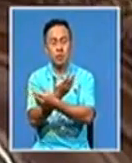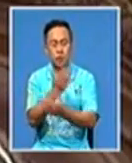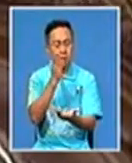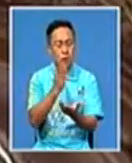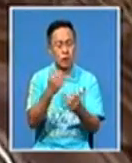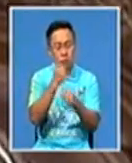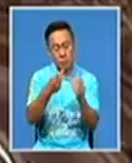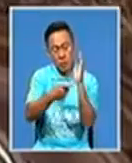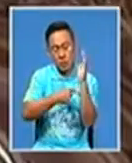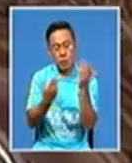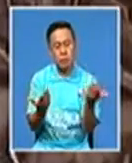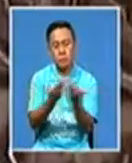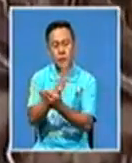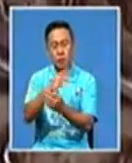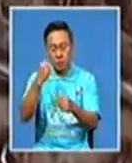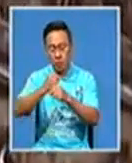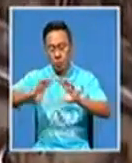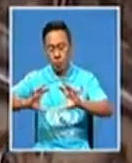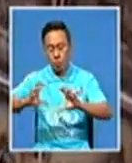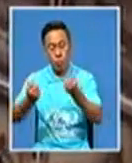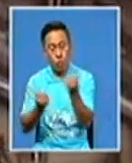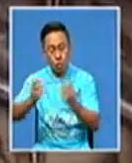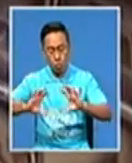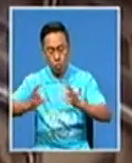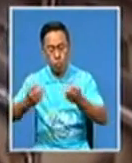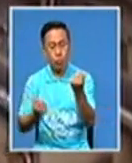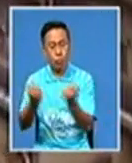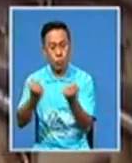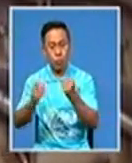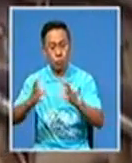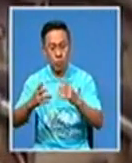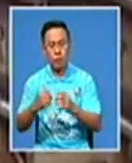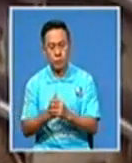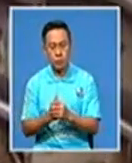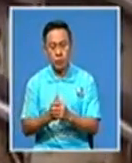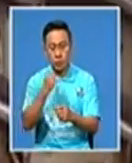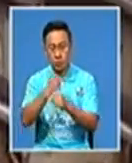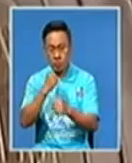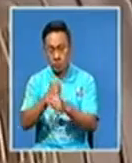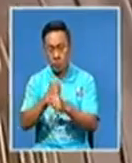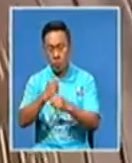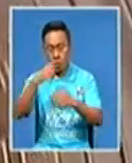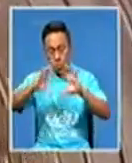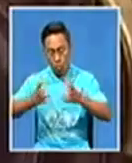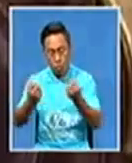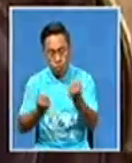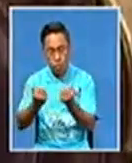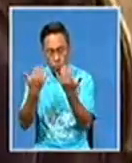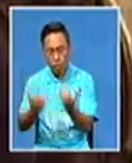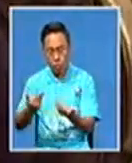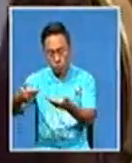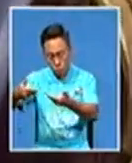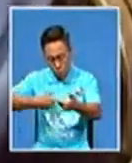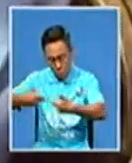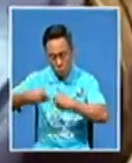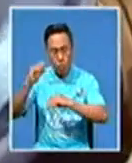แค่นั้นเราจะแผนไปผลิตยางรถยนต์นะซึ่งยางรถยนต์เนี่ยหลังจากที่เราเร่งออกไปเนี่ยขณะนี้มีคนเข้ามายื่นแล้